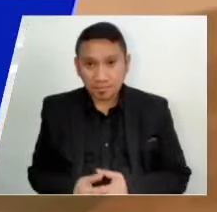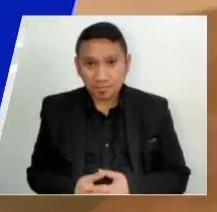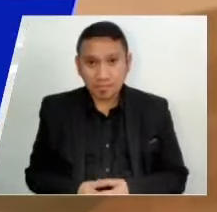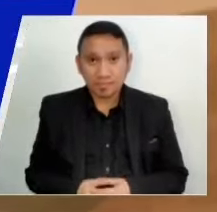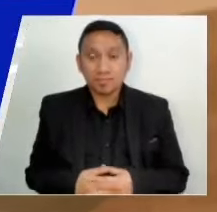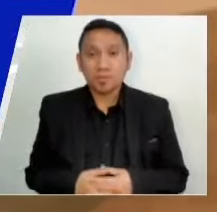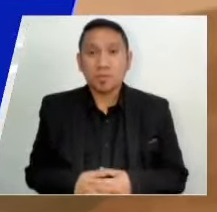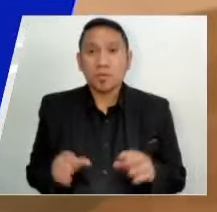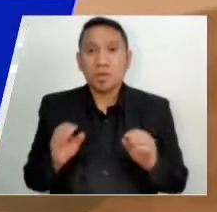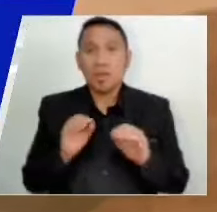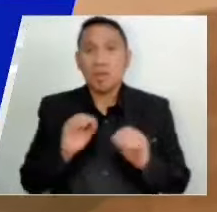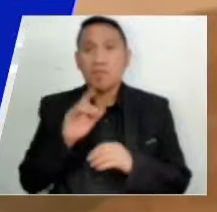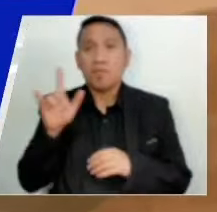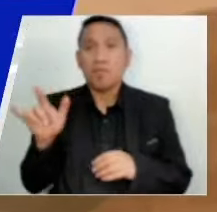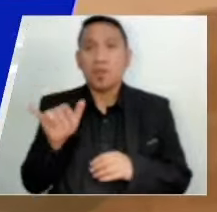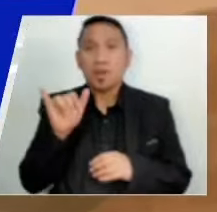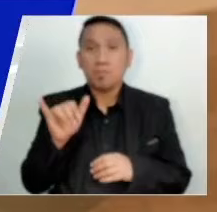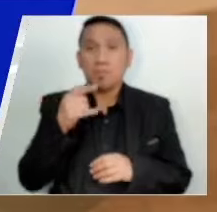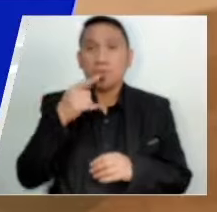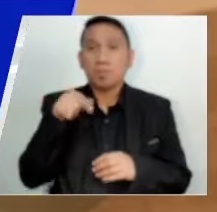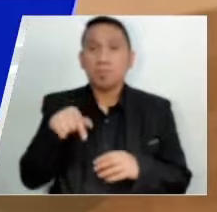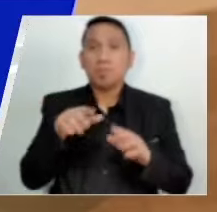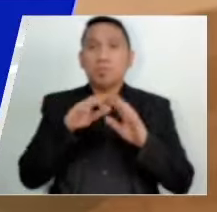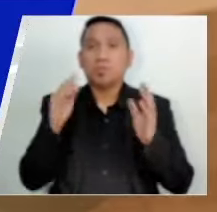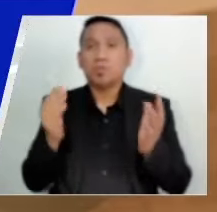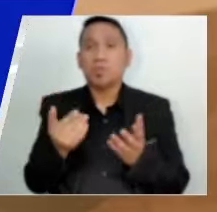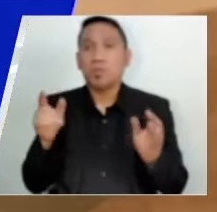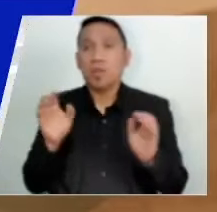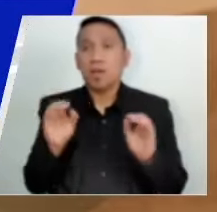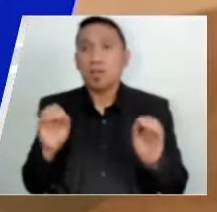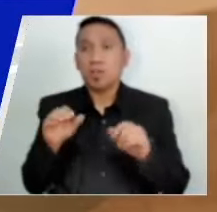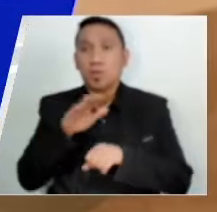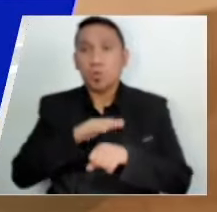Dahil wala dito sa lupa ang forever.